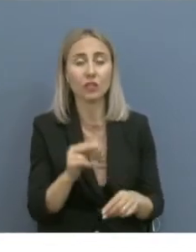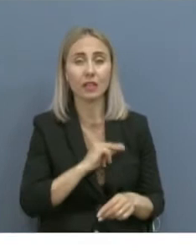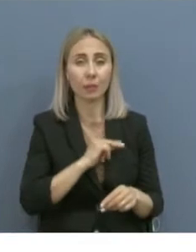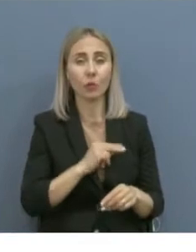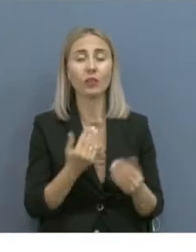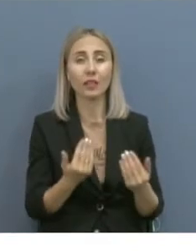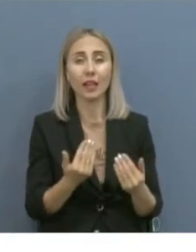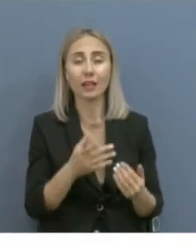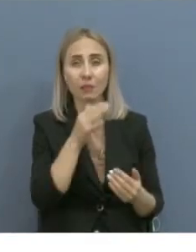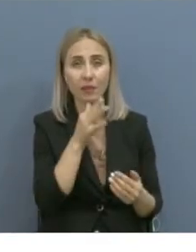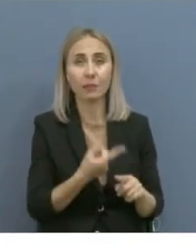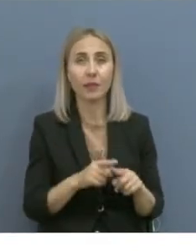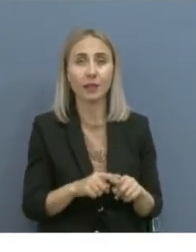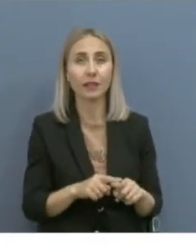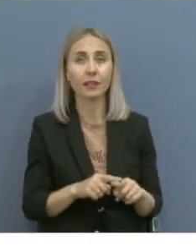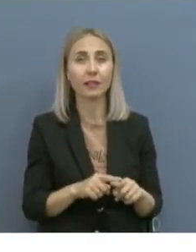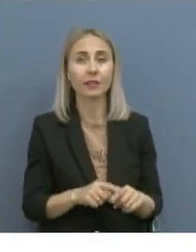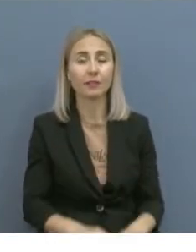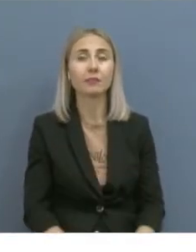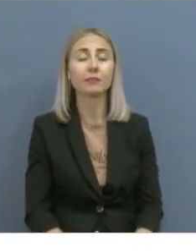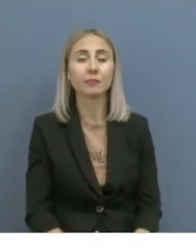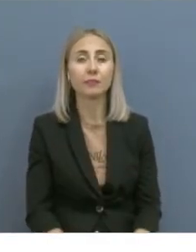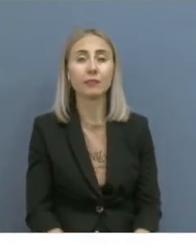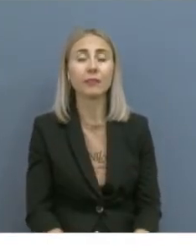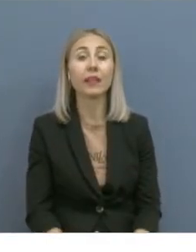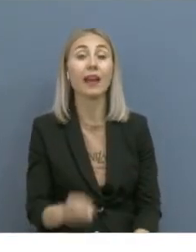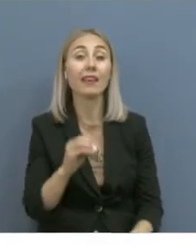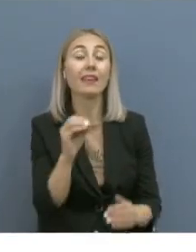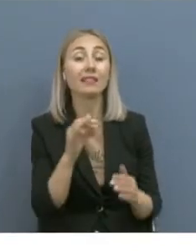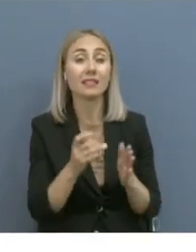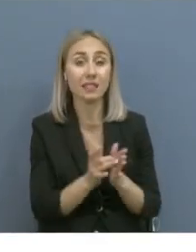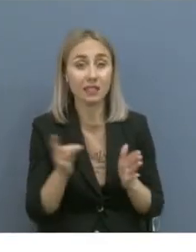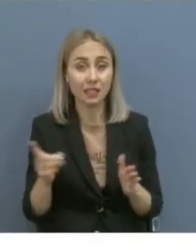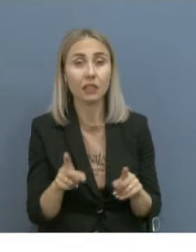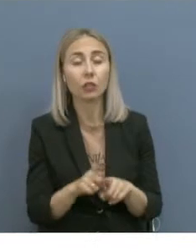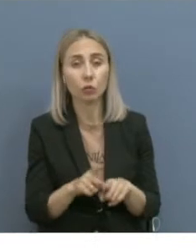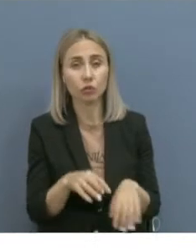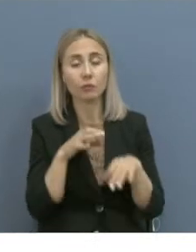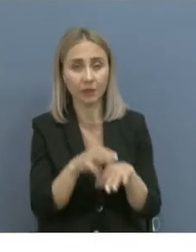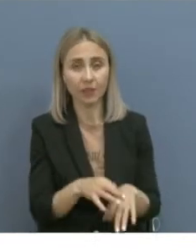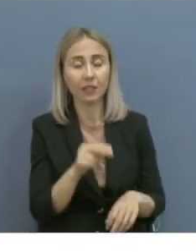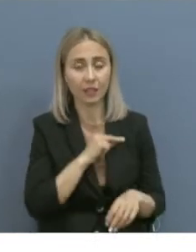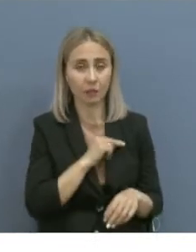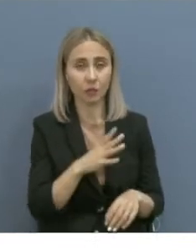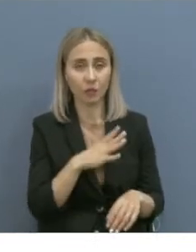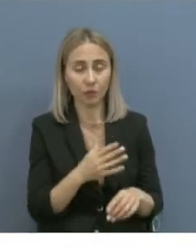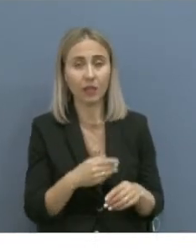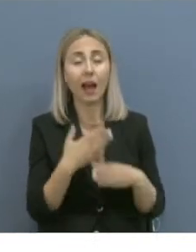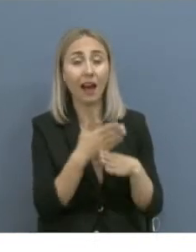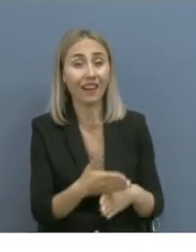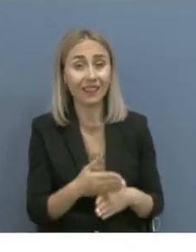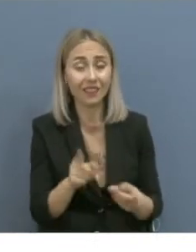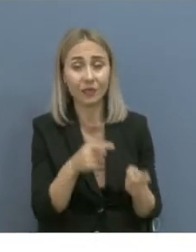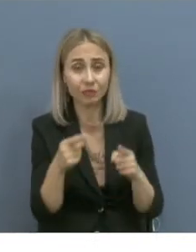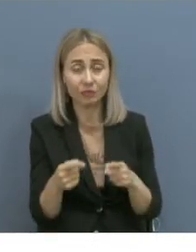күрделі жөндеу жұмыстары жүргізіледі деп жоспарлануда. Есіл ауданының мемлекеттік архиві ғимараттың екінші қабатына балансқа берілді. Оған келер жылы